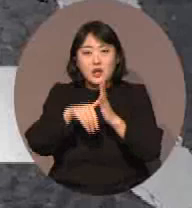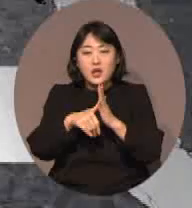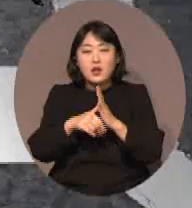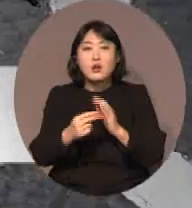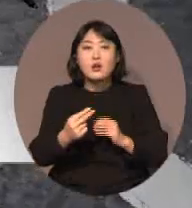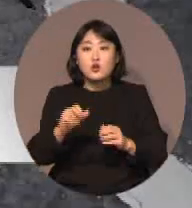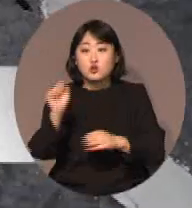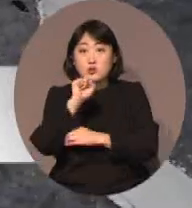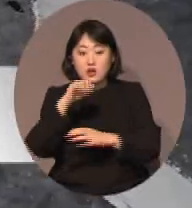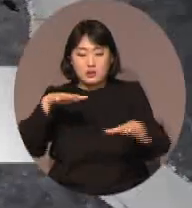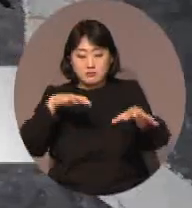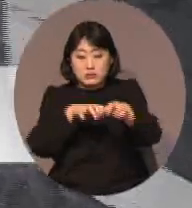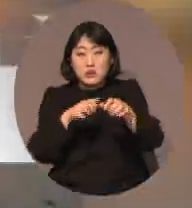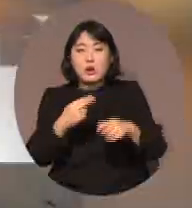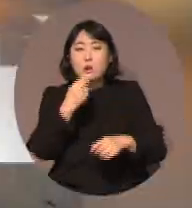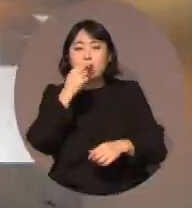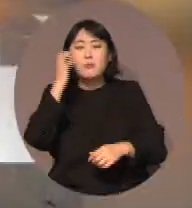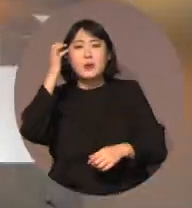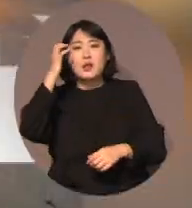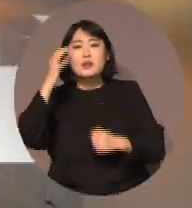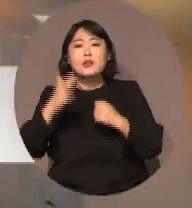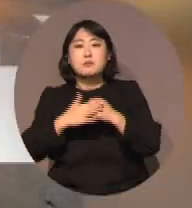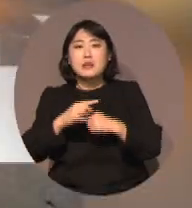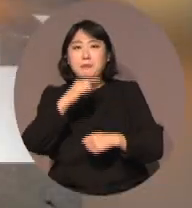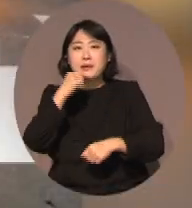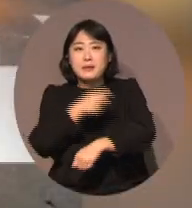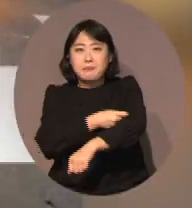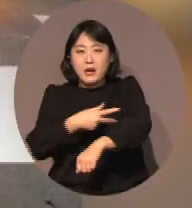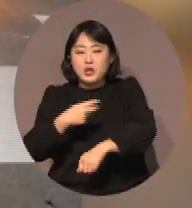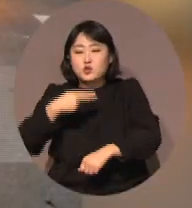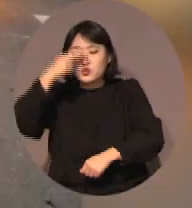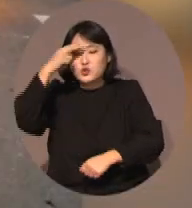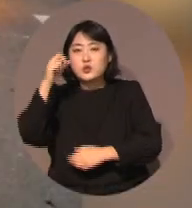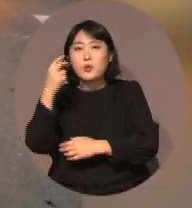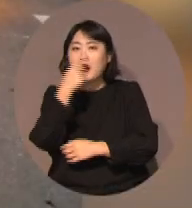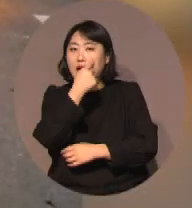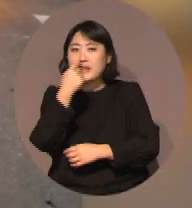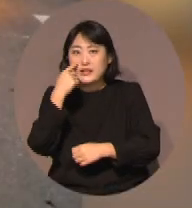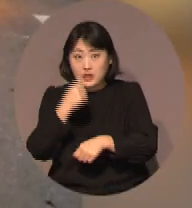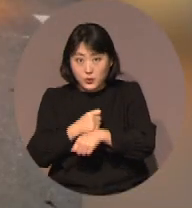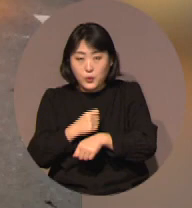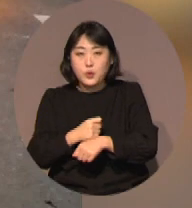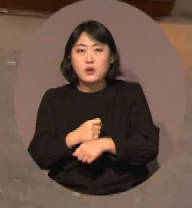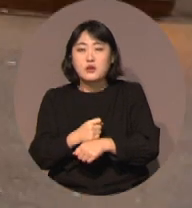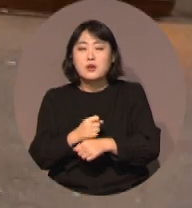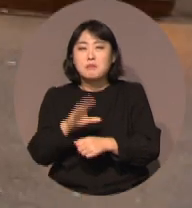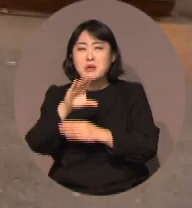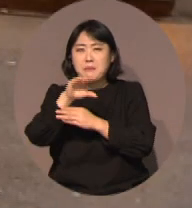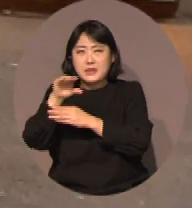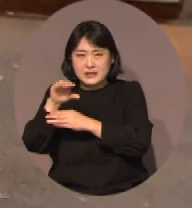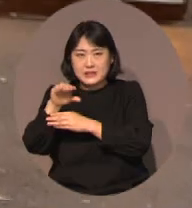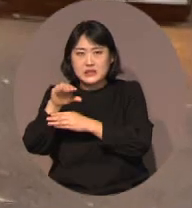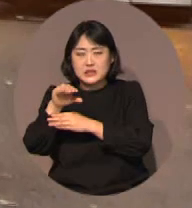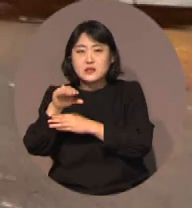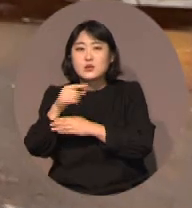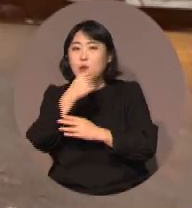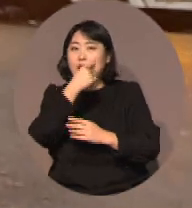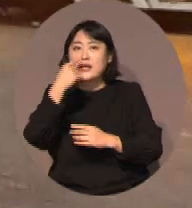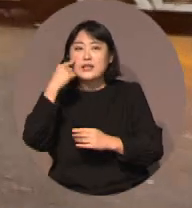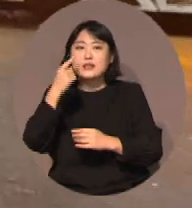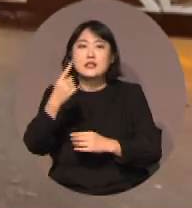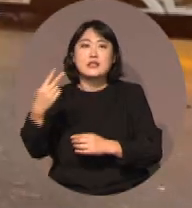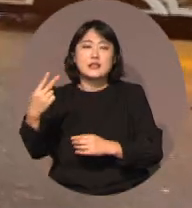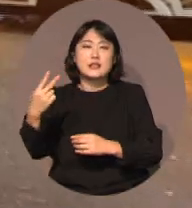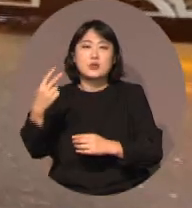운전자 호흡이 어려워 체열의 국립과학수사 연구원에 보내 음주 여부를 확인하는 한편 블랙박스 등을 토대로 정확한